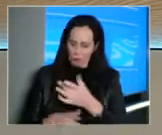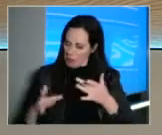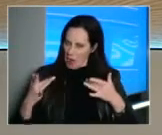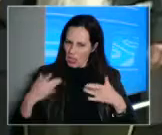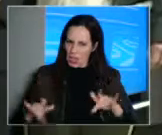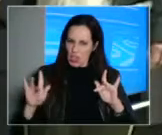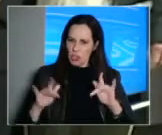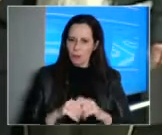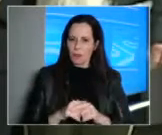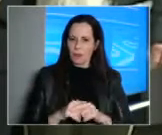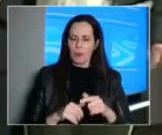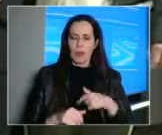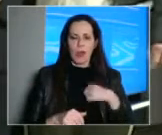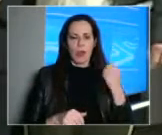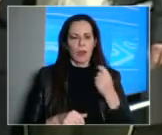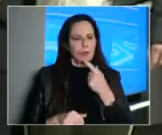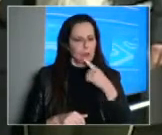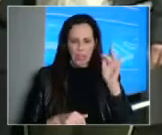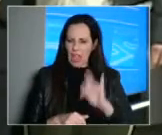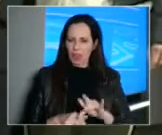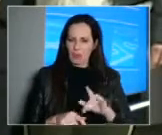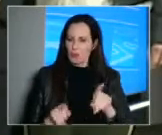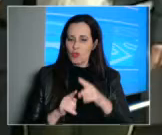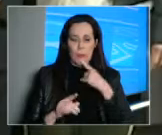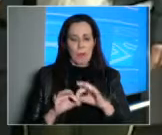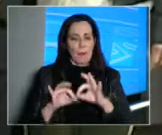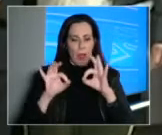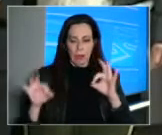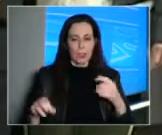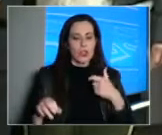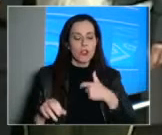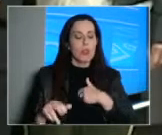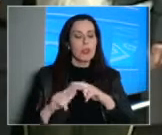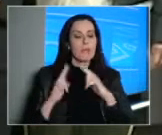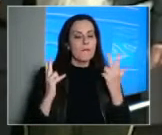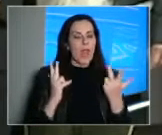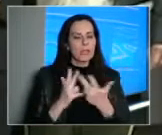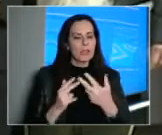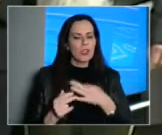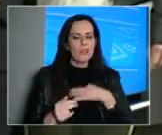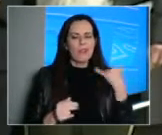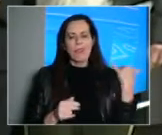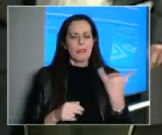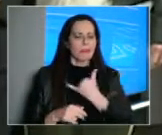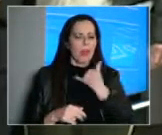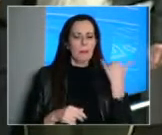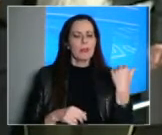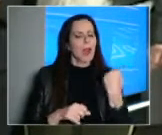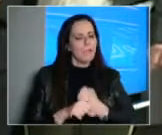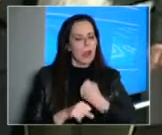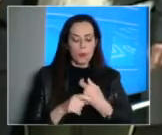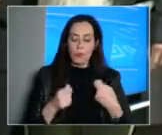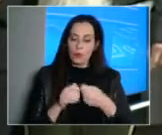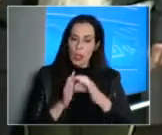מכחיש בתוקף. I strongly maintain, as I have from the beginning, that I and my staff always